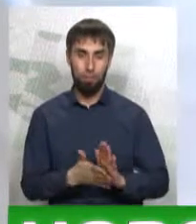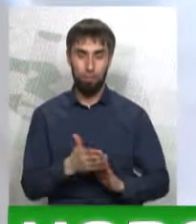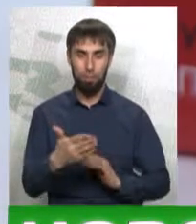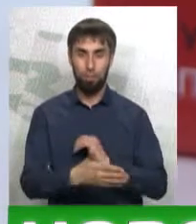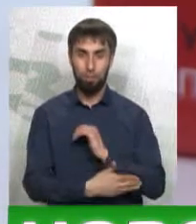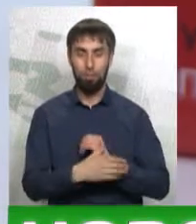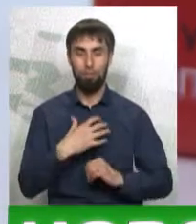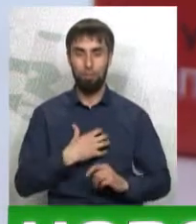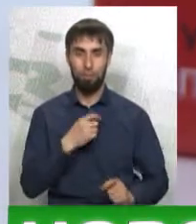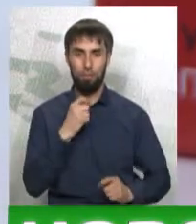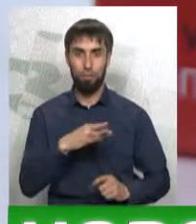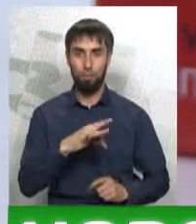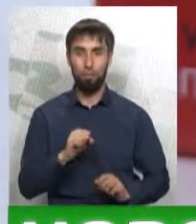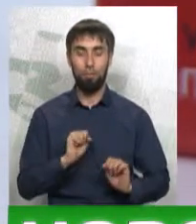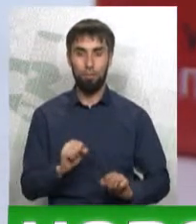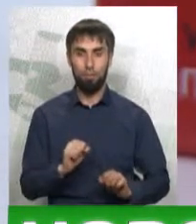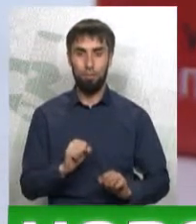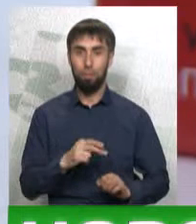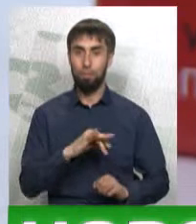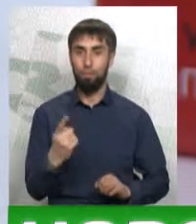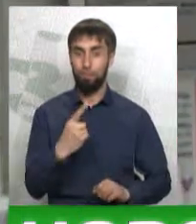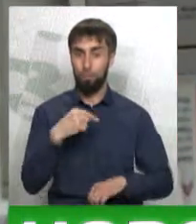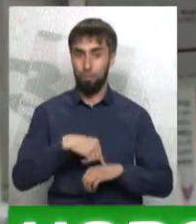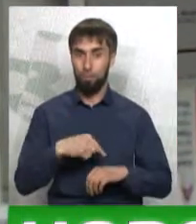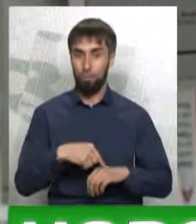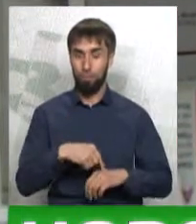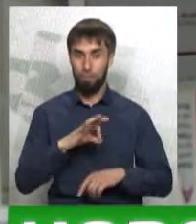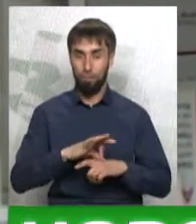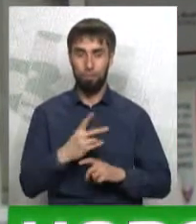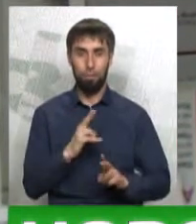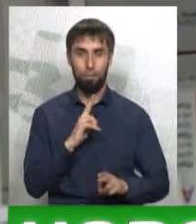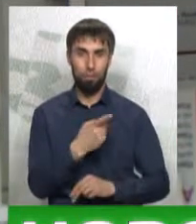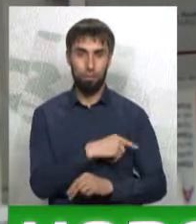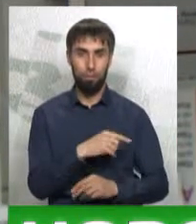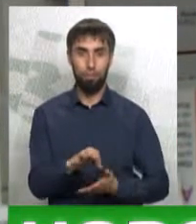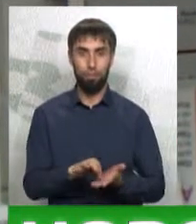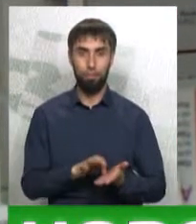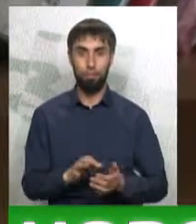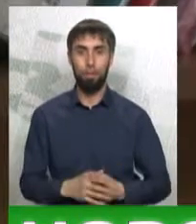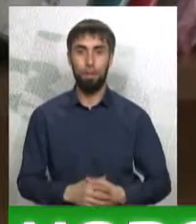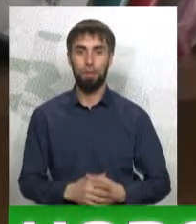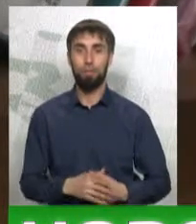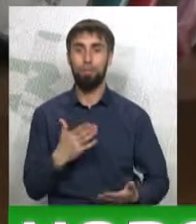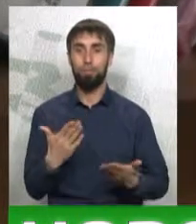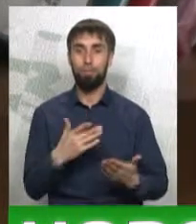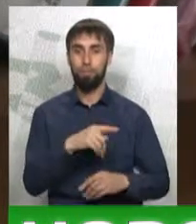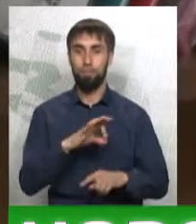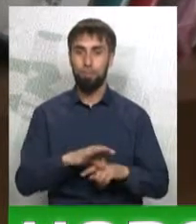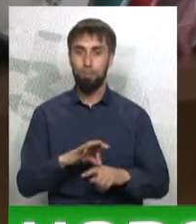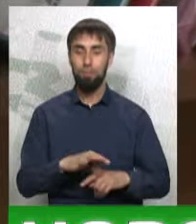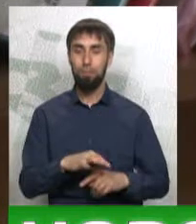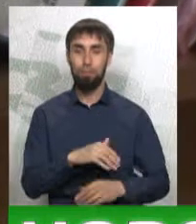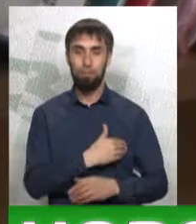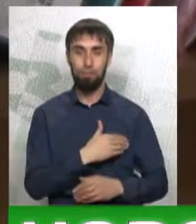последствия, важно соблюдать меры защиты. При первых симптомах к врачам нужно обращаться незамедлительно. Если симптомы, там